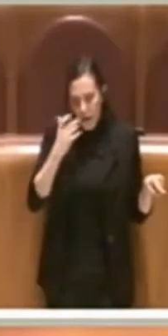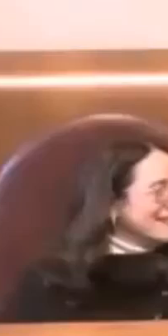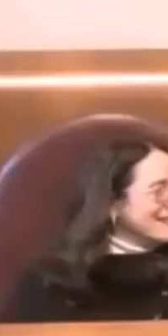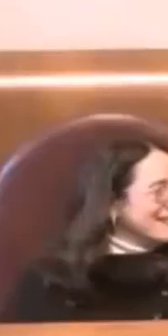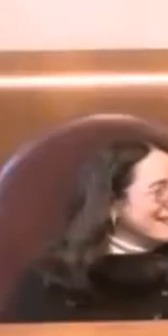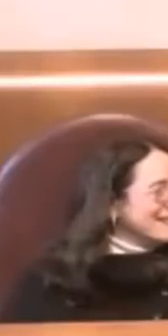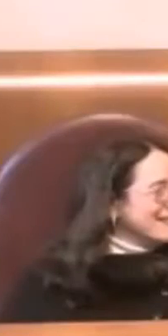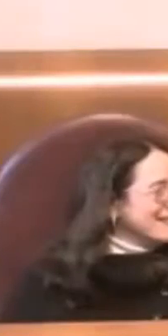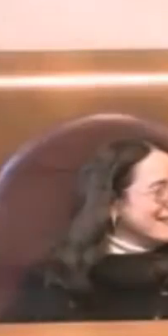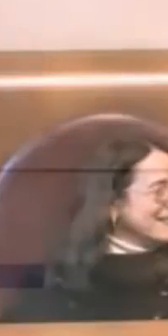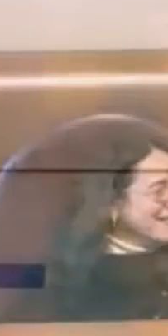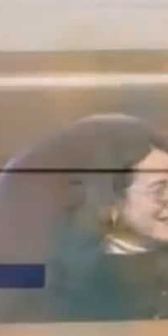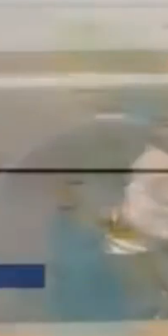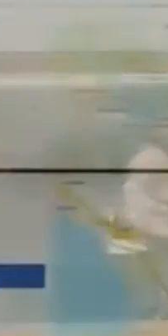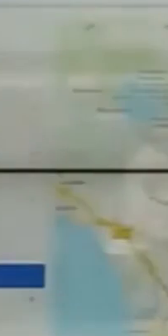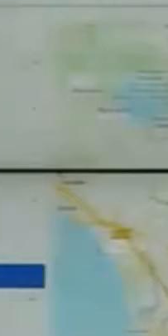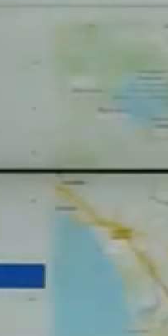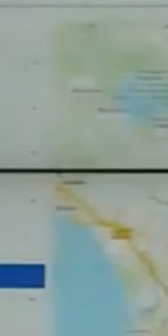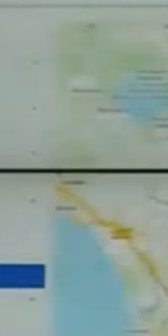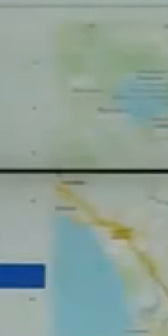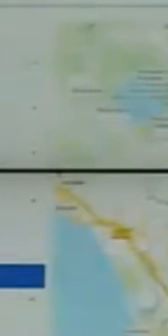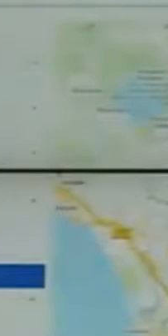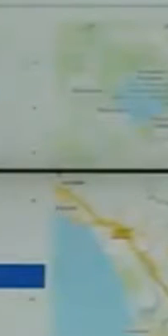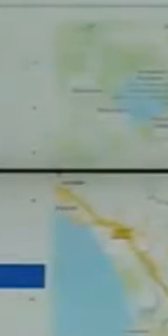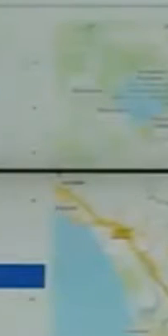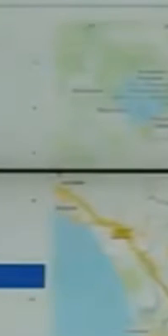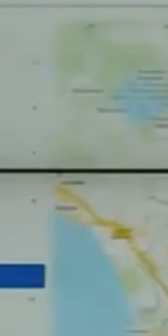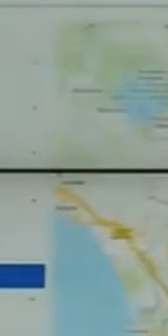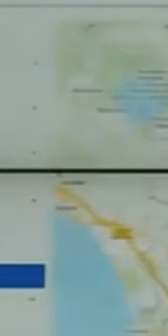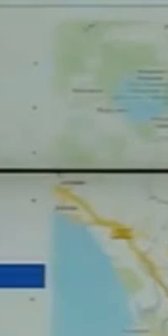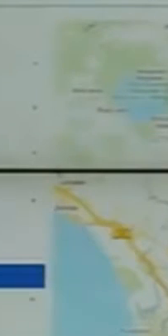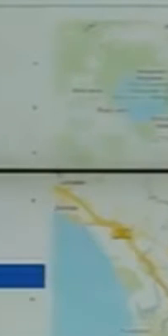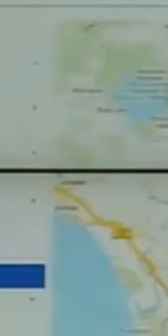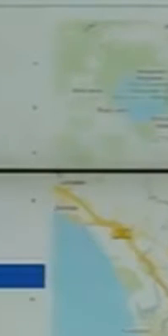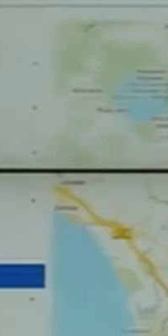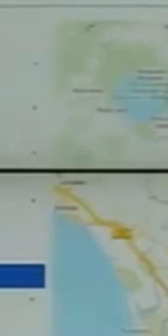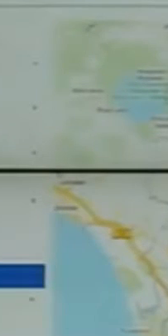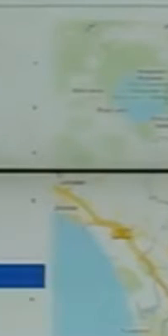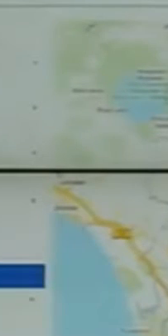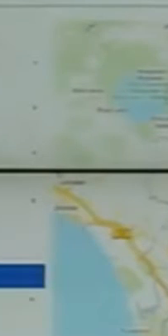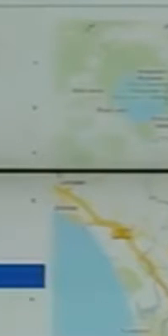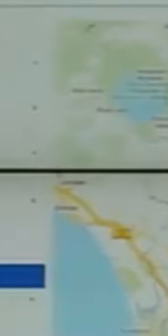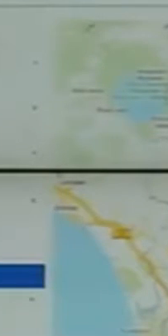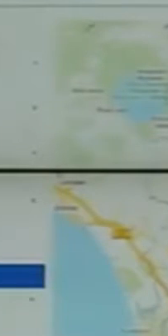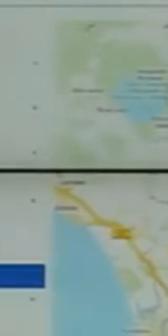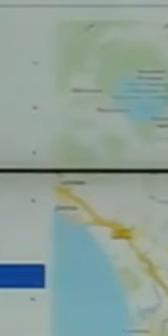novità. La vedete nello schermo. Allora, scusate,